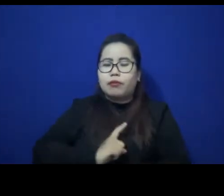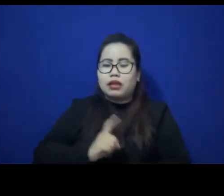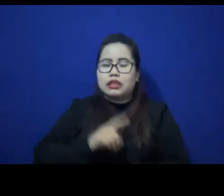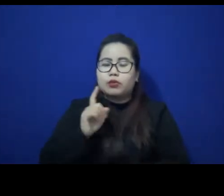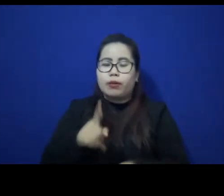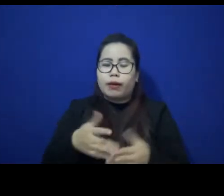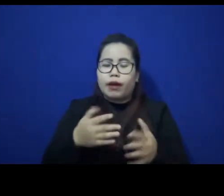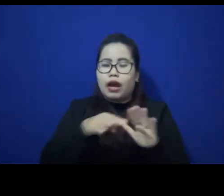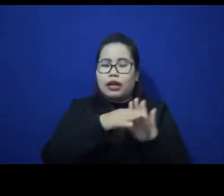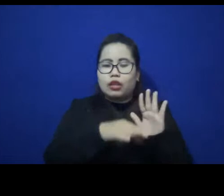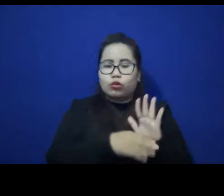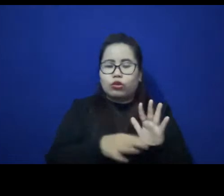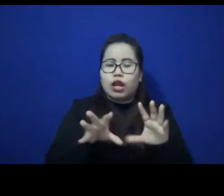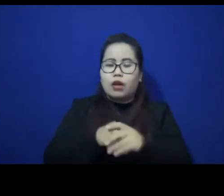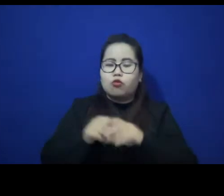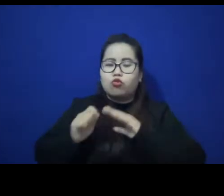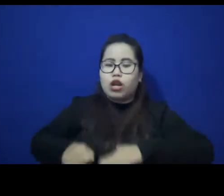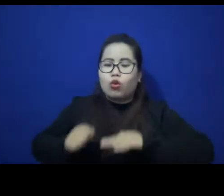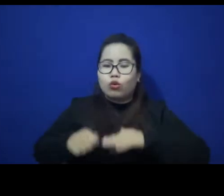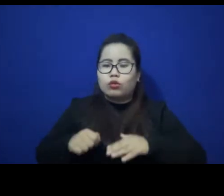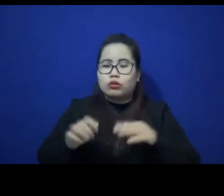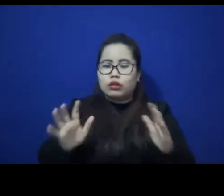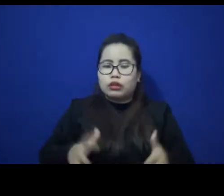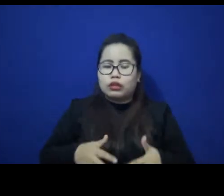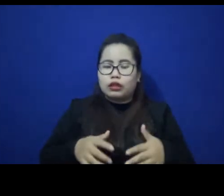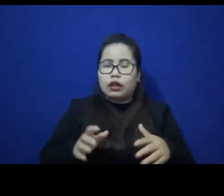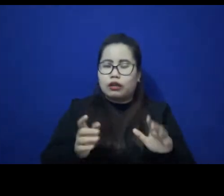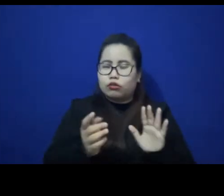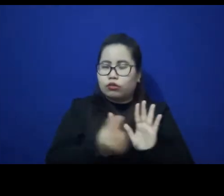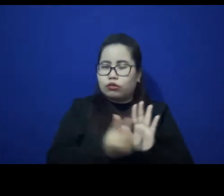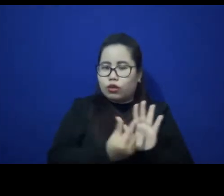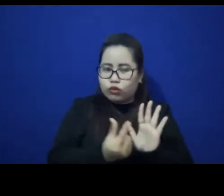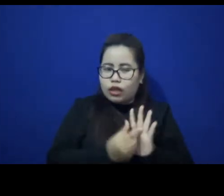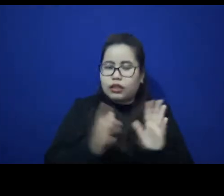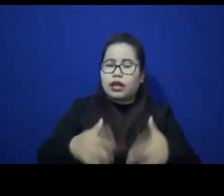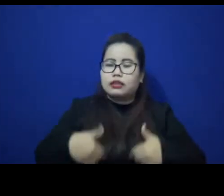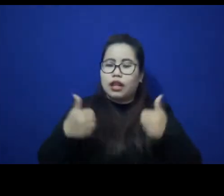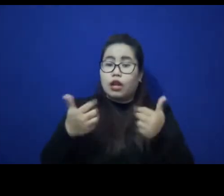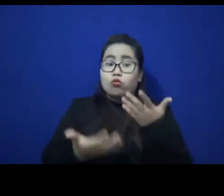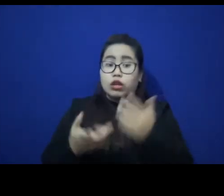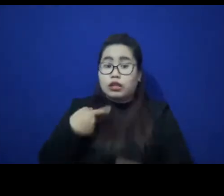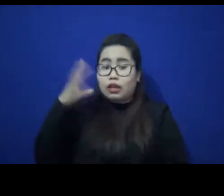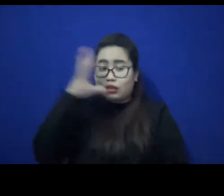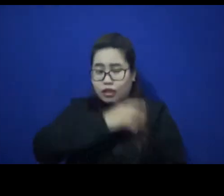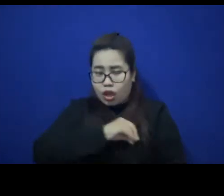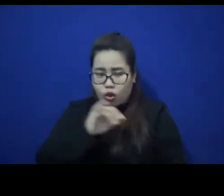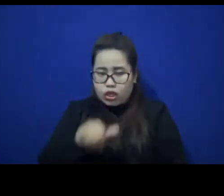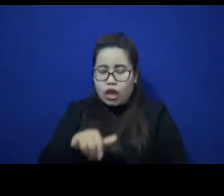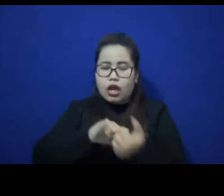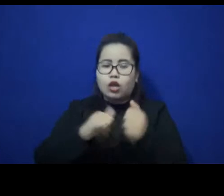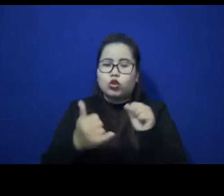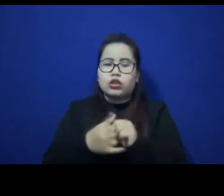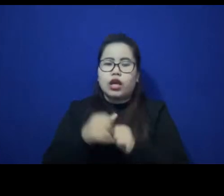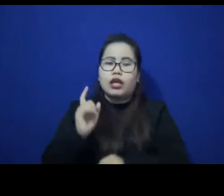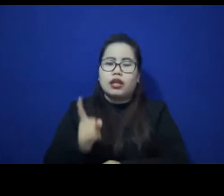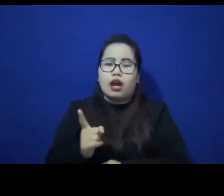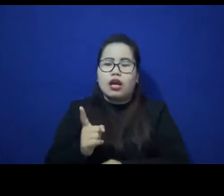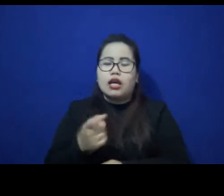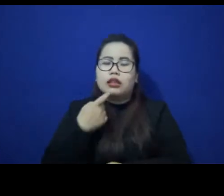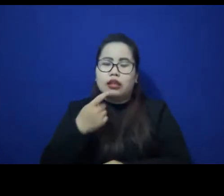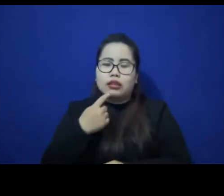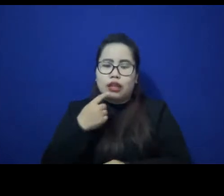yang akan dihasilkan Nah kita tahu ya Ada beberapa kasus ya terkait dengan